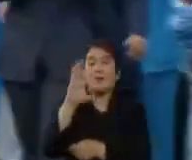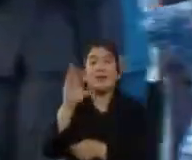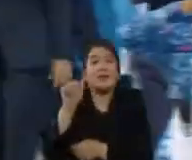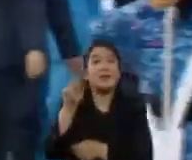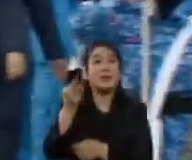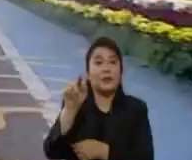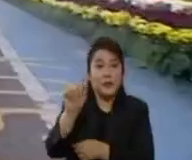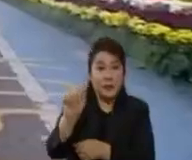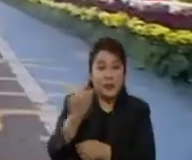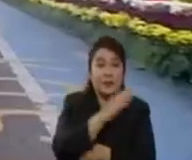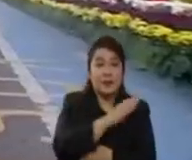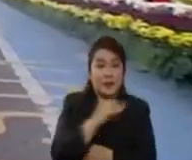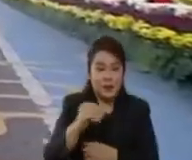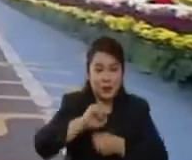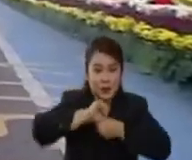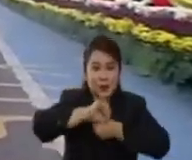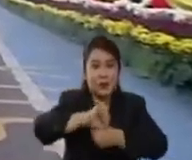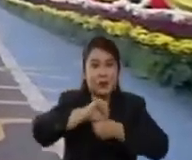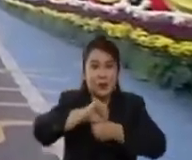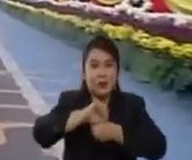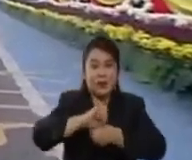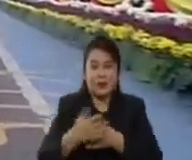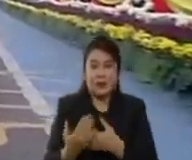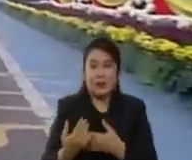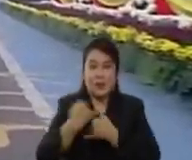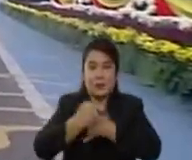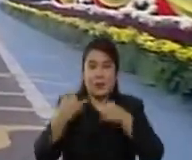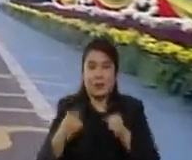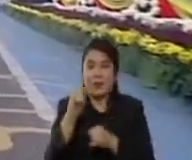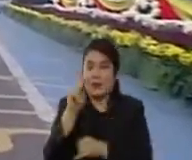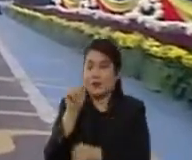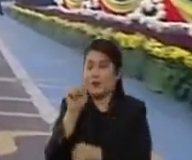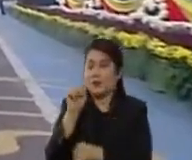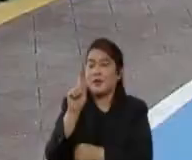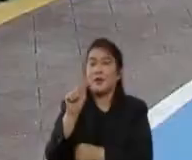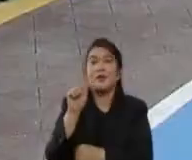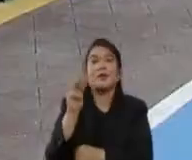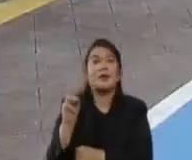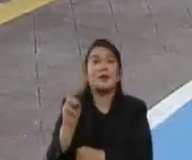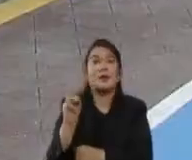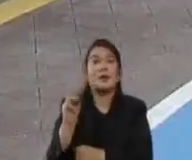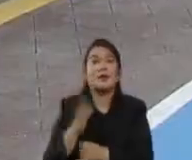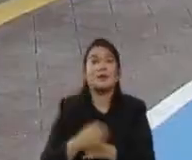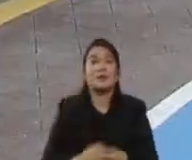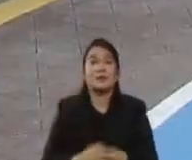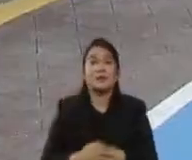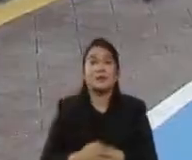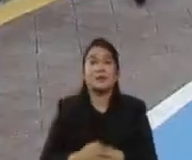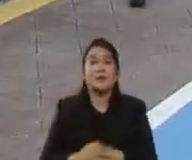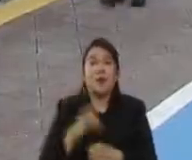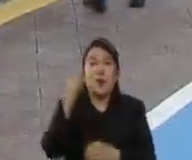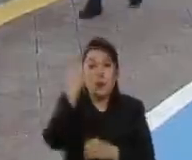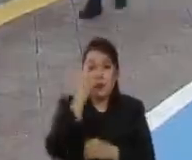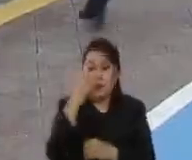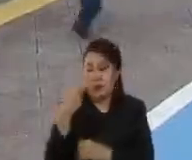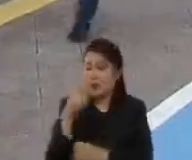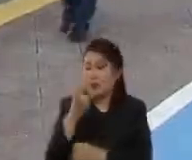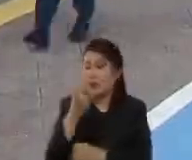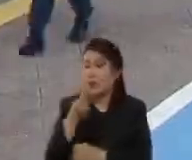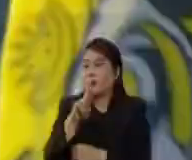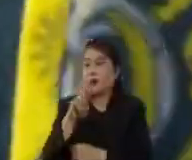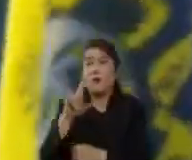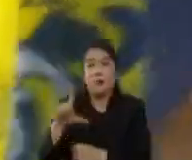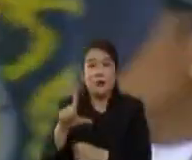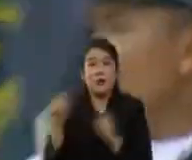Menyusul ialah kontinjen Jabatan Kastam Diraja Malaysia diketuai penguasa Kaunsel Custom Tuan Muhammad Hairul bin